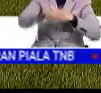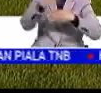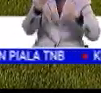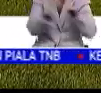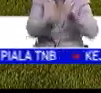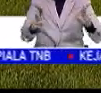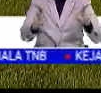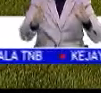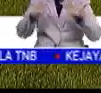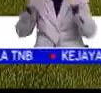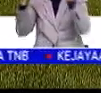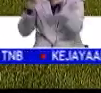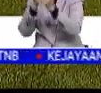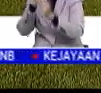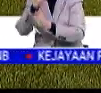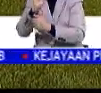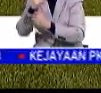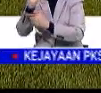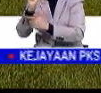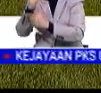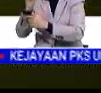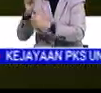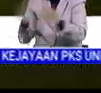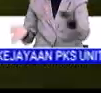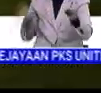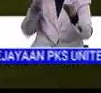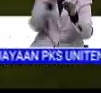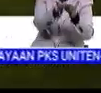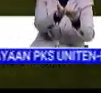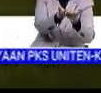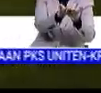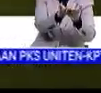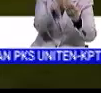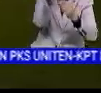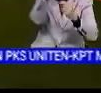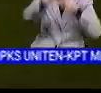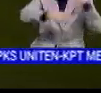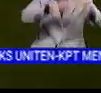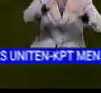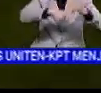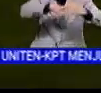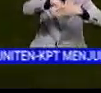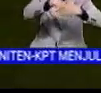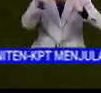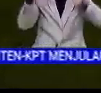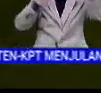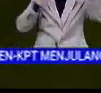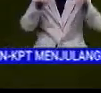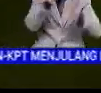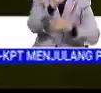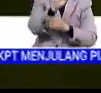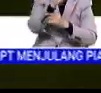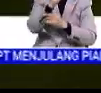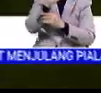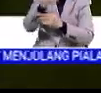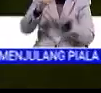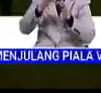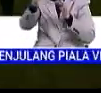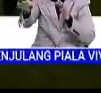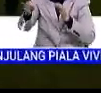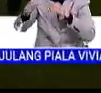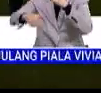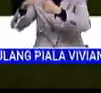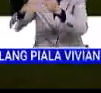Namun, Persatuan Bola Sepak Malaysia FAM telah mengemukakan cadangan kepada Liga Bola Sepak Malaysia MFL untuk menangguhkan aksi Liga